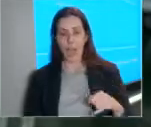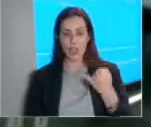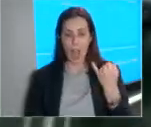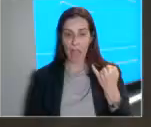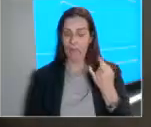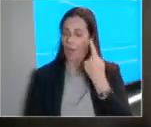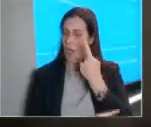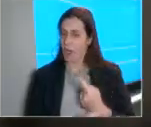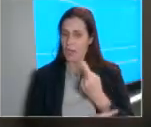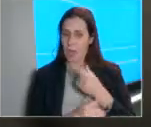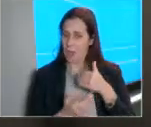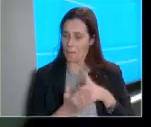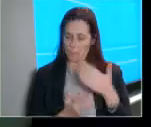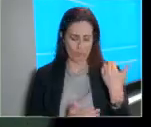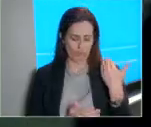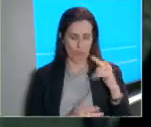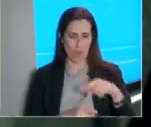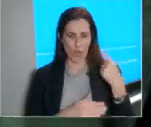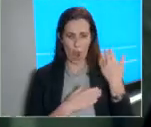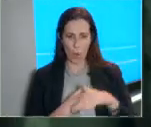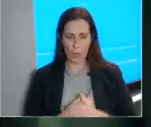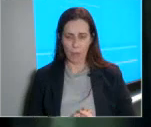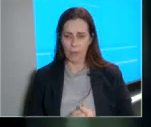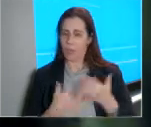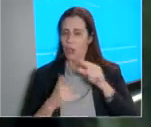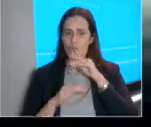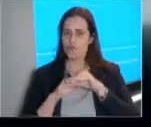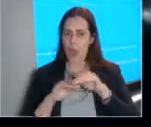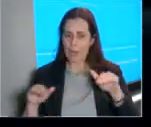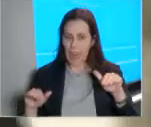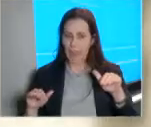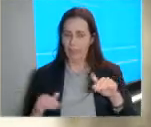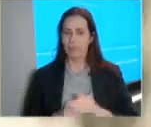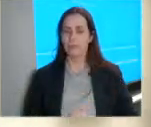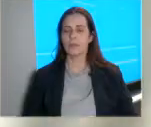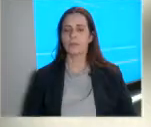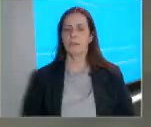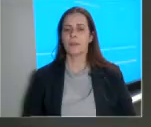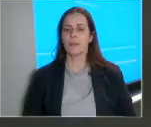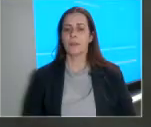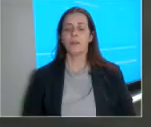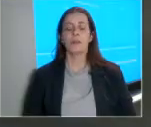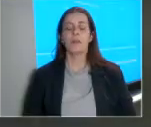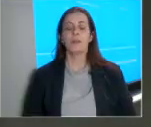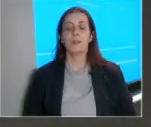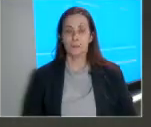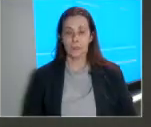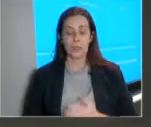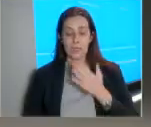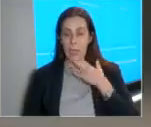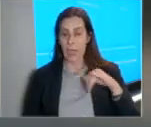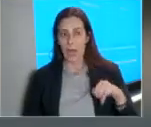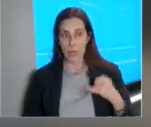האיסלאמי, הירי ממשיך, לפחות המשיך בשעה האחרונה, כרגע שקט, זאת אומרת, אני אגיד לכם בדיוק כמה דקות כבר שקט. בכל מקרה, בין ישראל